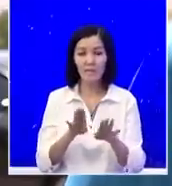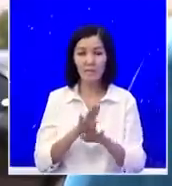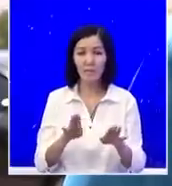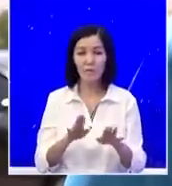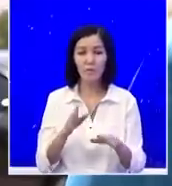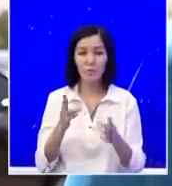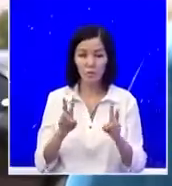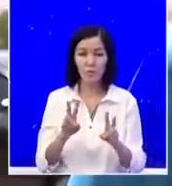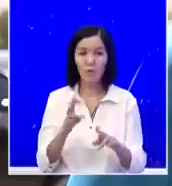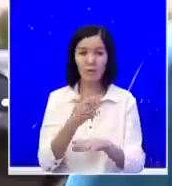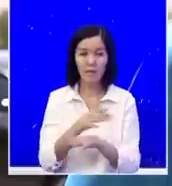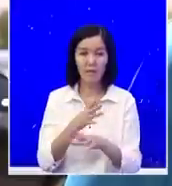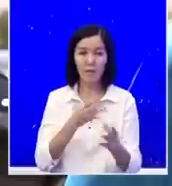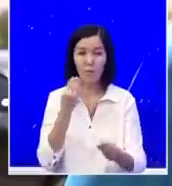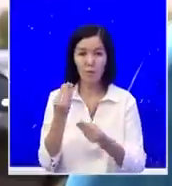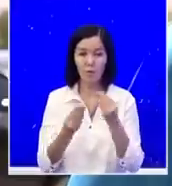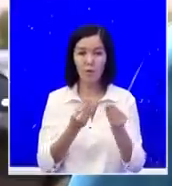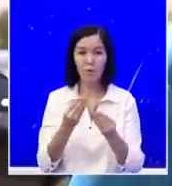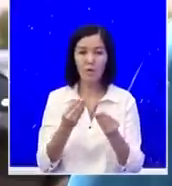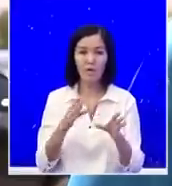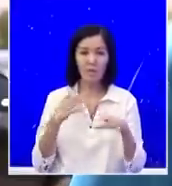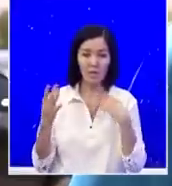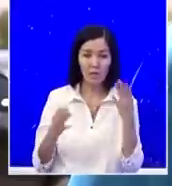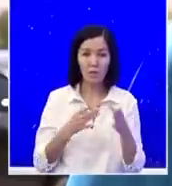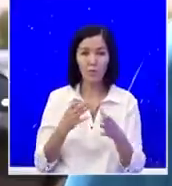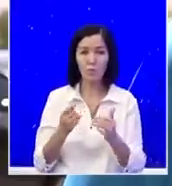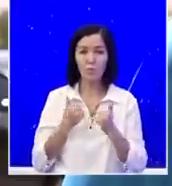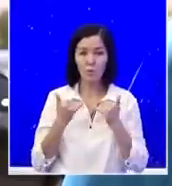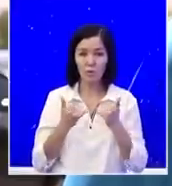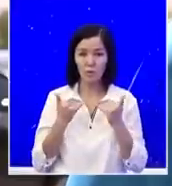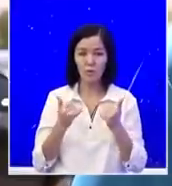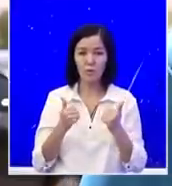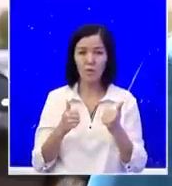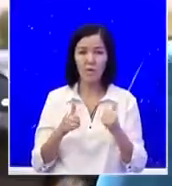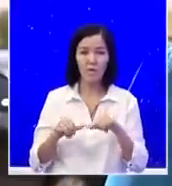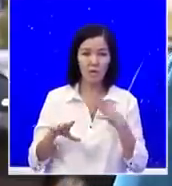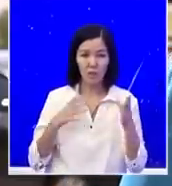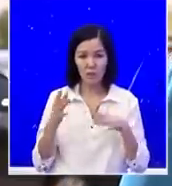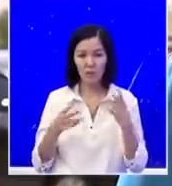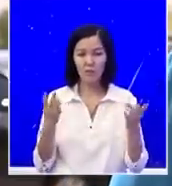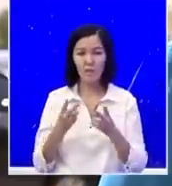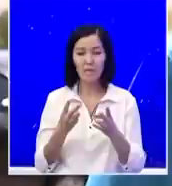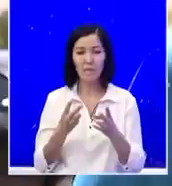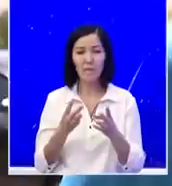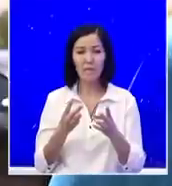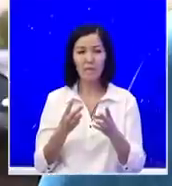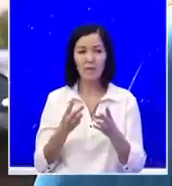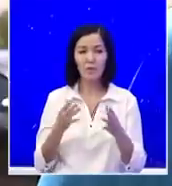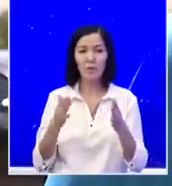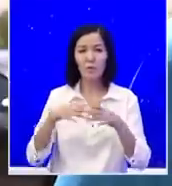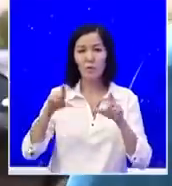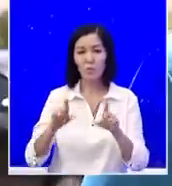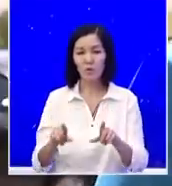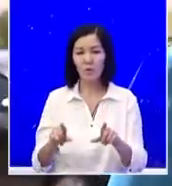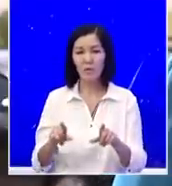тінесін, физикасын ұстау көрек, арғарай өсірі көрек балаларымызды, карантин лағында балар кішкене отырып қалды,